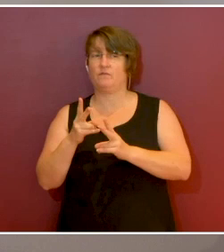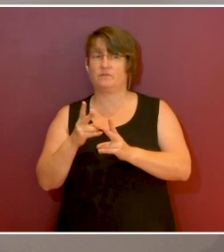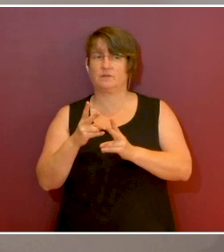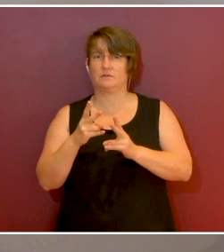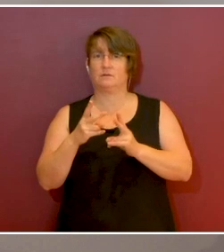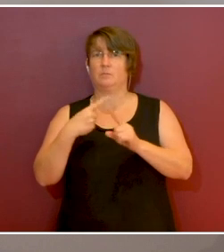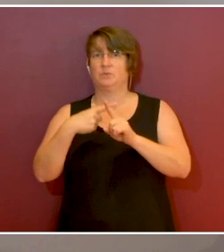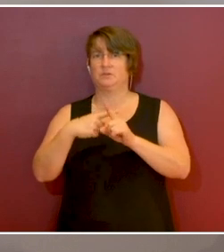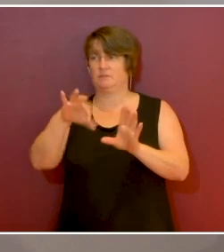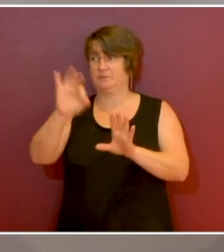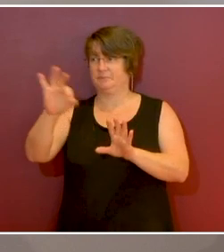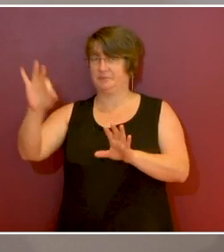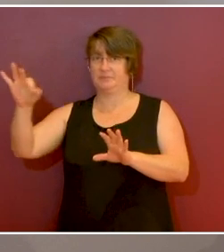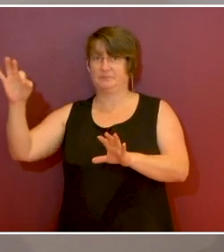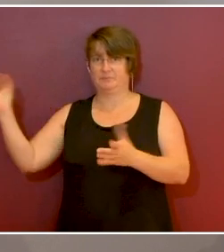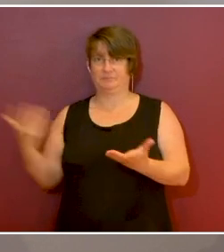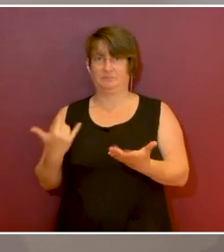getestet.